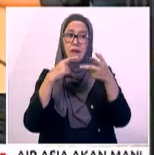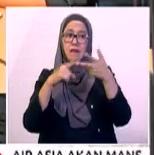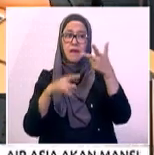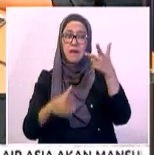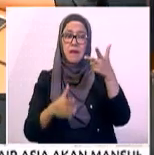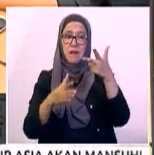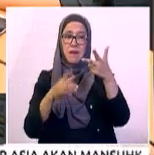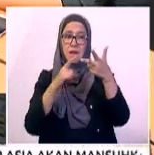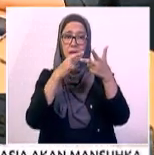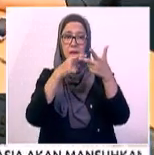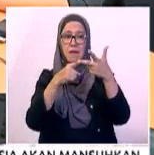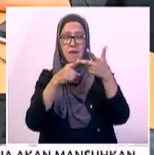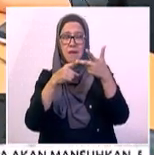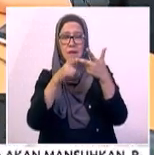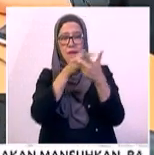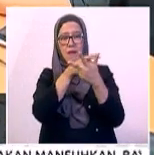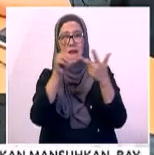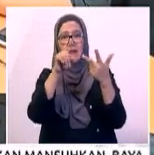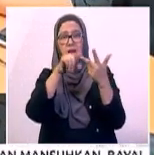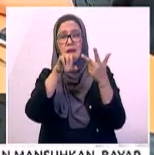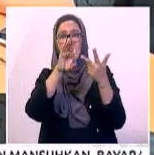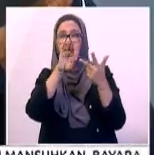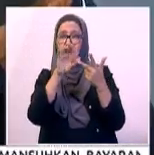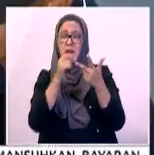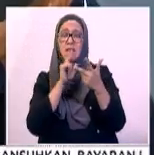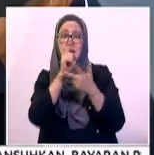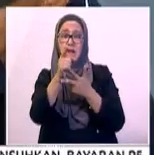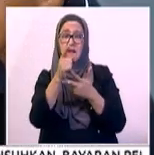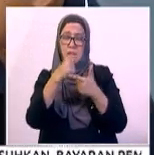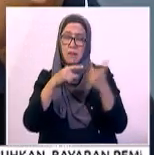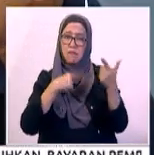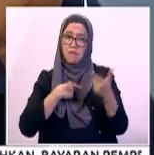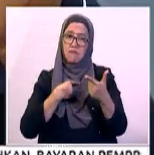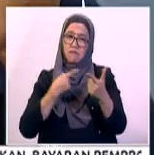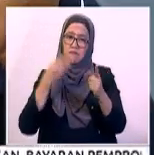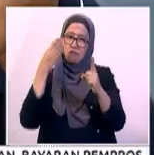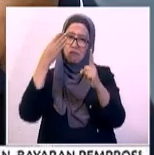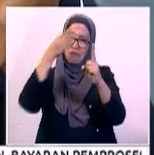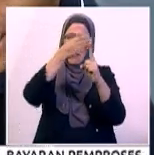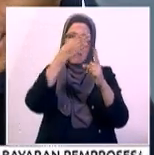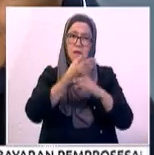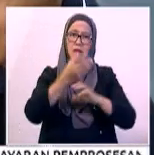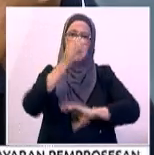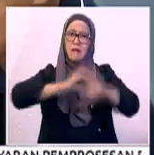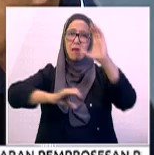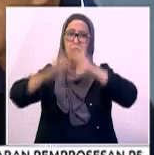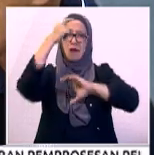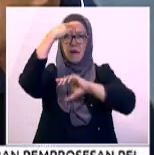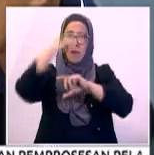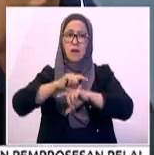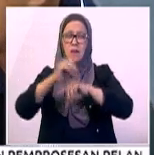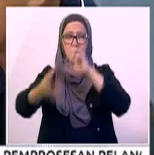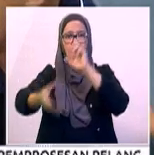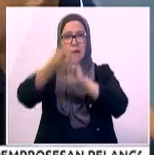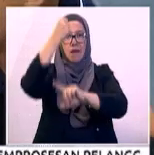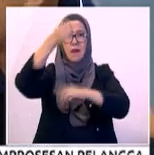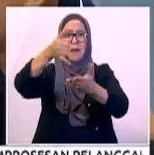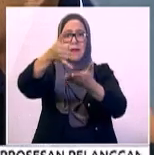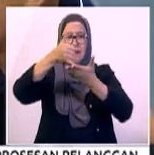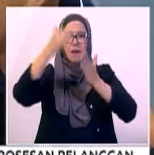FA Muhammad Ifwat Akmal Cik Kasim bertekad dan berasam mengulangi kejayaan dengan merangkul Piala Malaysia.